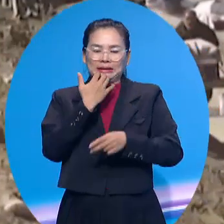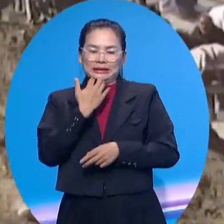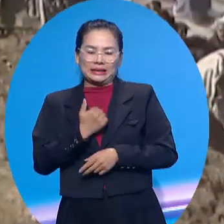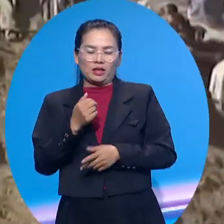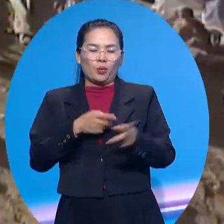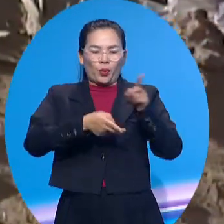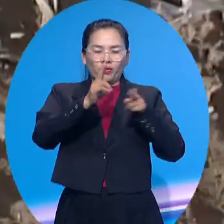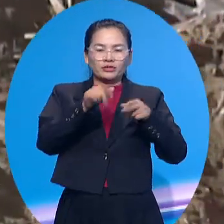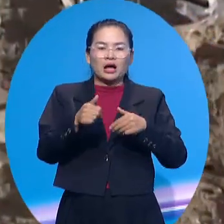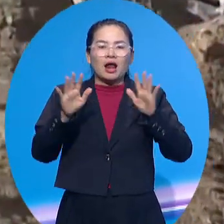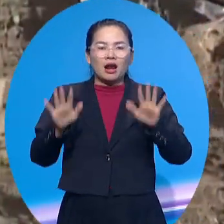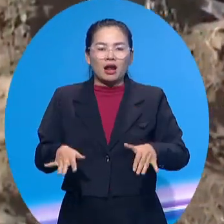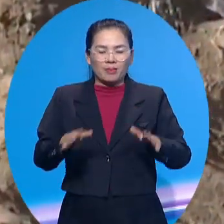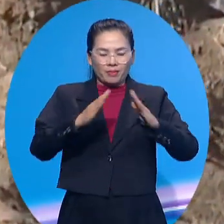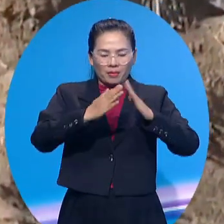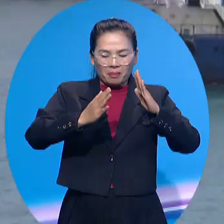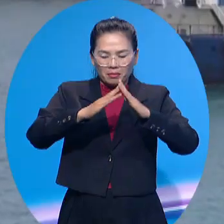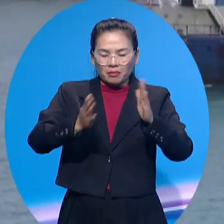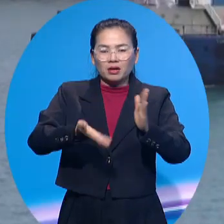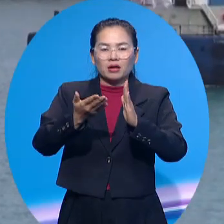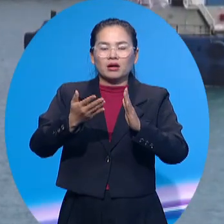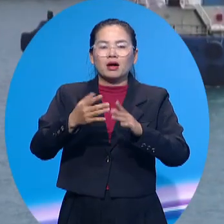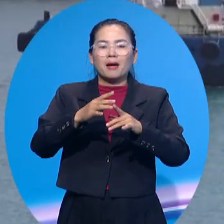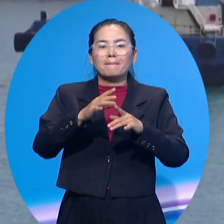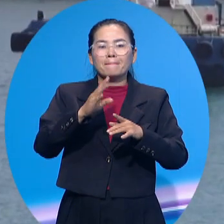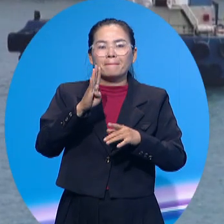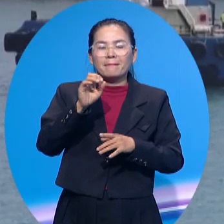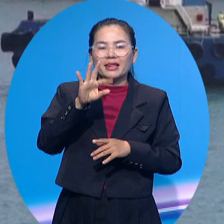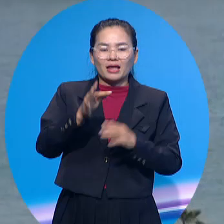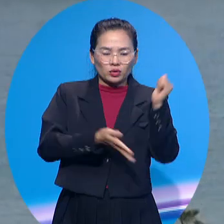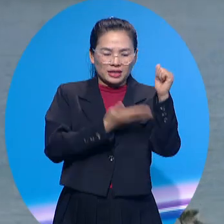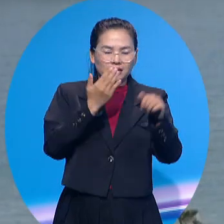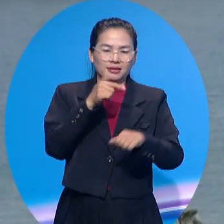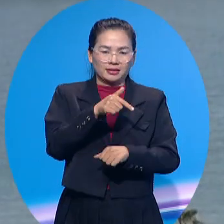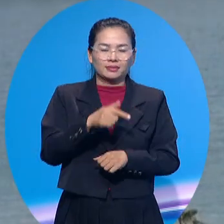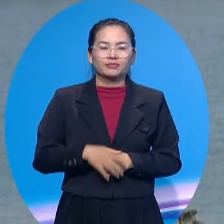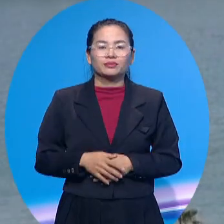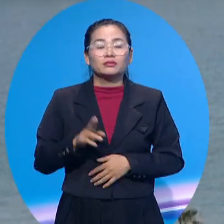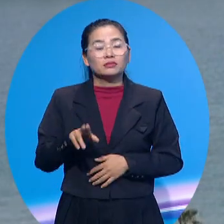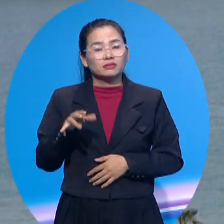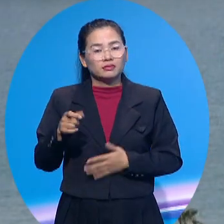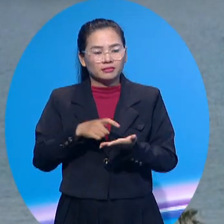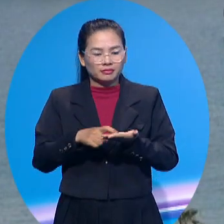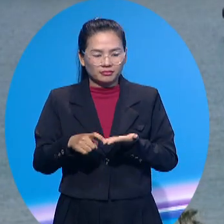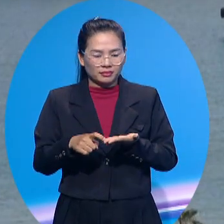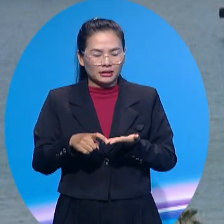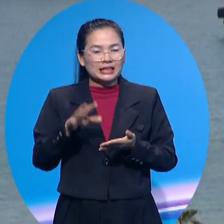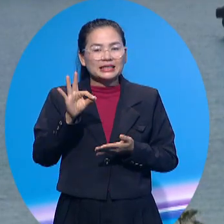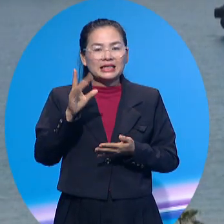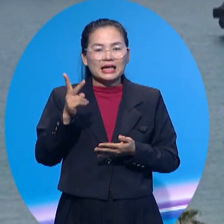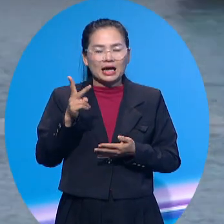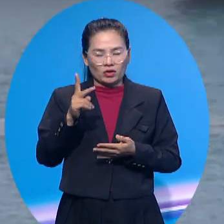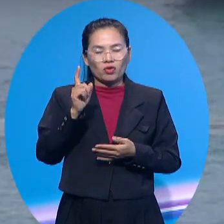lượng này đang làm công tác tại khu vực điều phối của bến tàu mà Mỹ đang xây dựng. Tuy nhiên, theo giới chức Mỹ, thiệt hại là tối